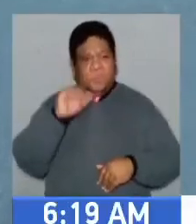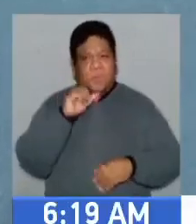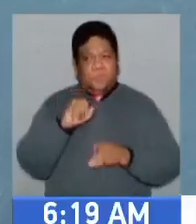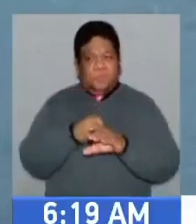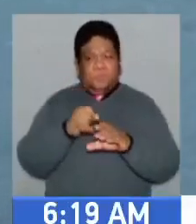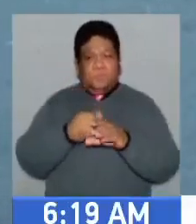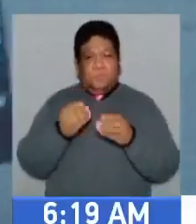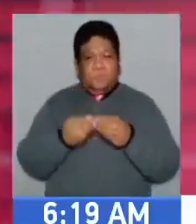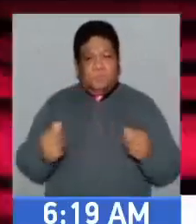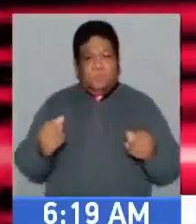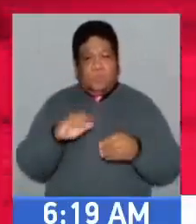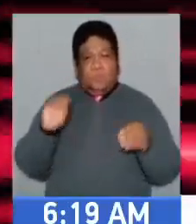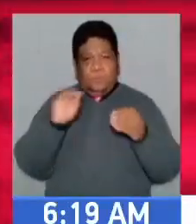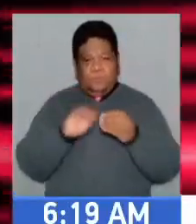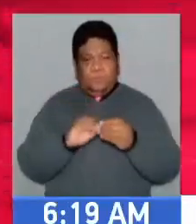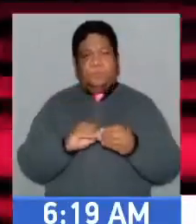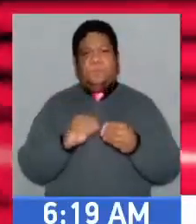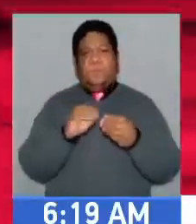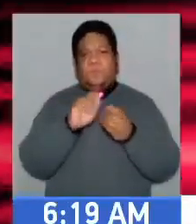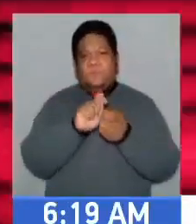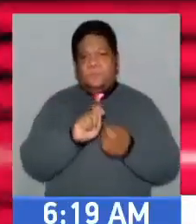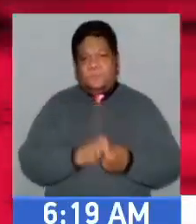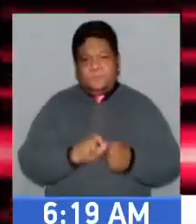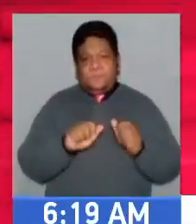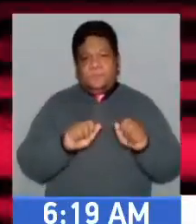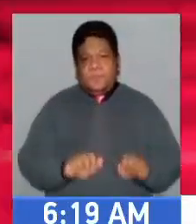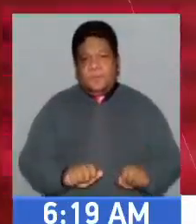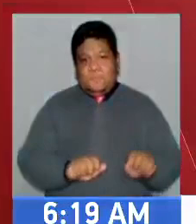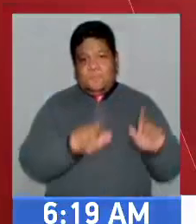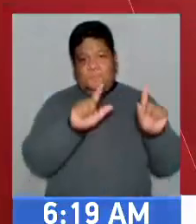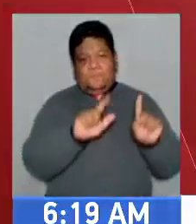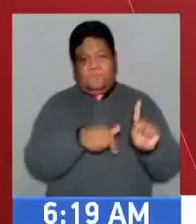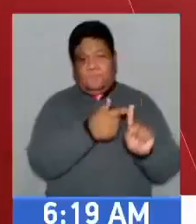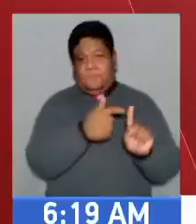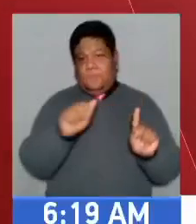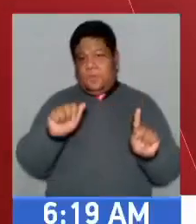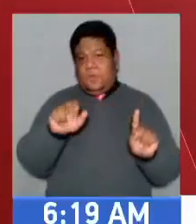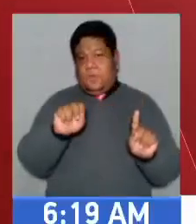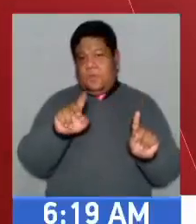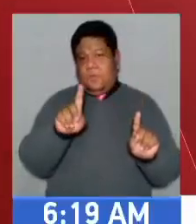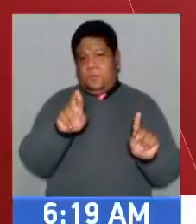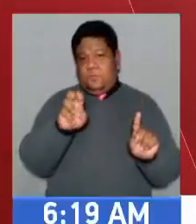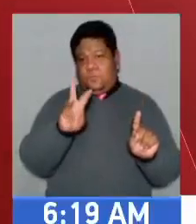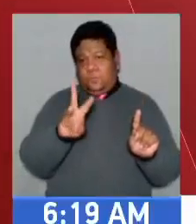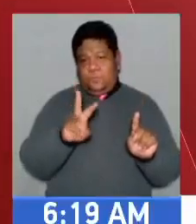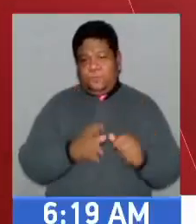Andrew Bernardo ng GMA Regional TV, Balitang Southern Tagalog. Andrew!